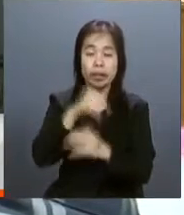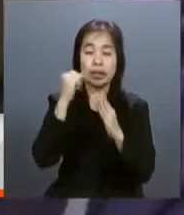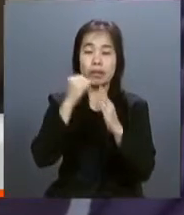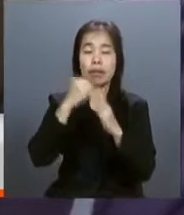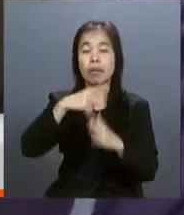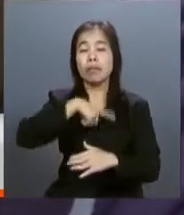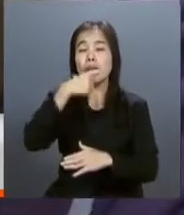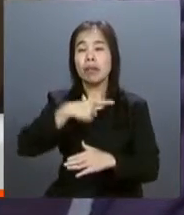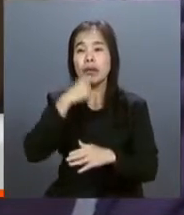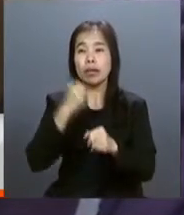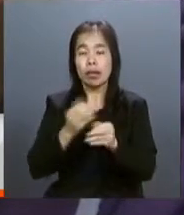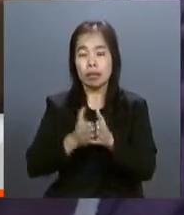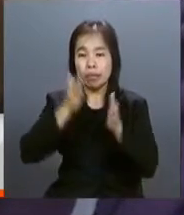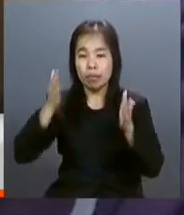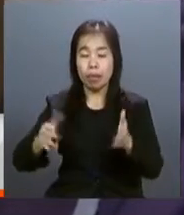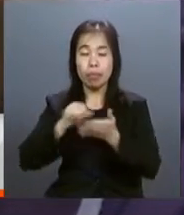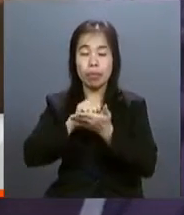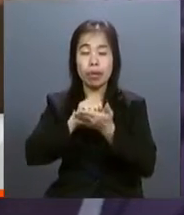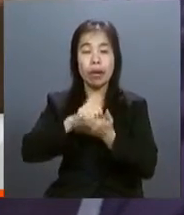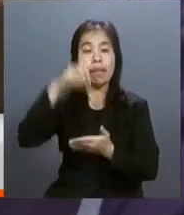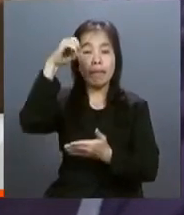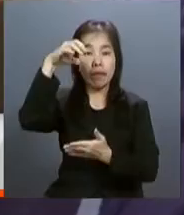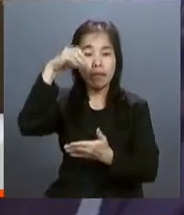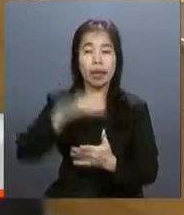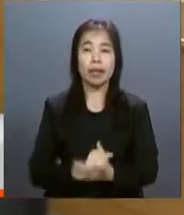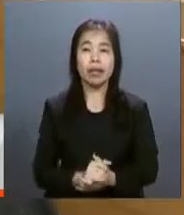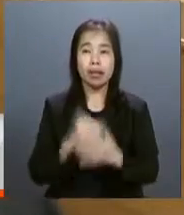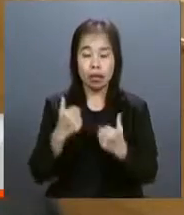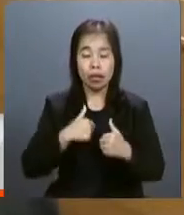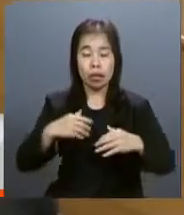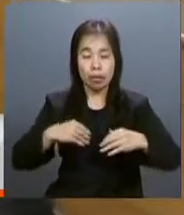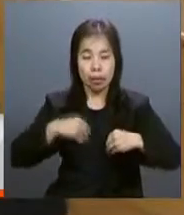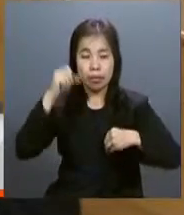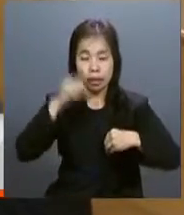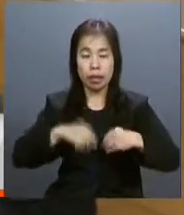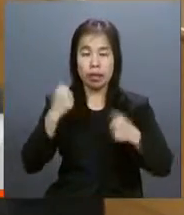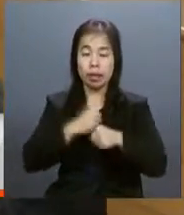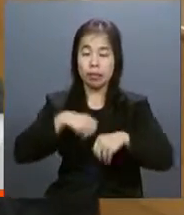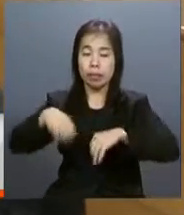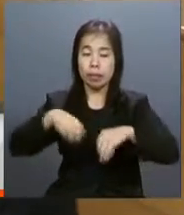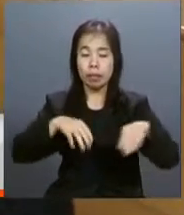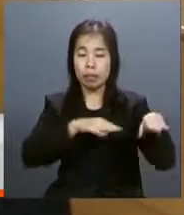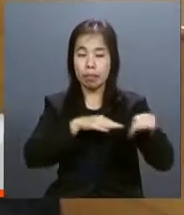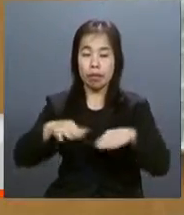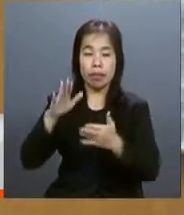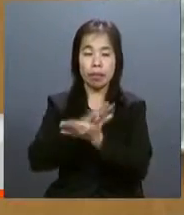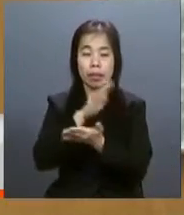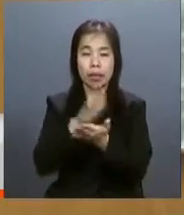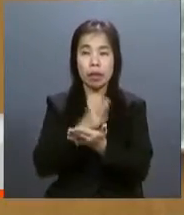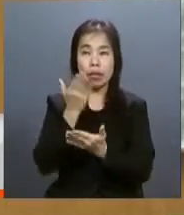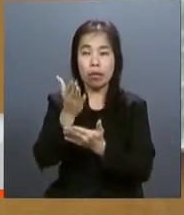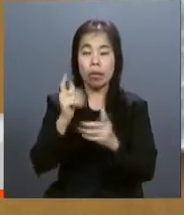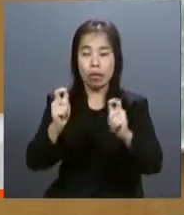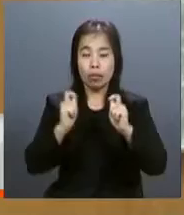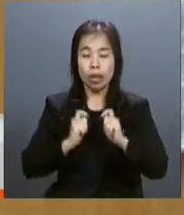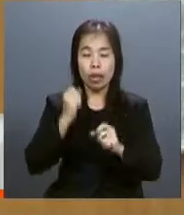เพื่อขยายพื้นที่บริการไฟฟ้าโดยยอมรับว่าอยู่ระหว่างการจัดเตรียมเอกสารประกอบหนังสือขออนุญาตตัด